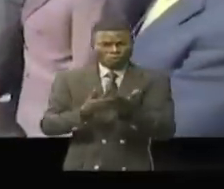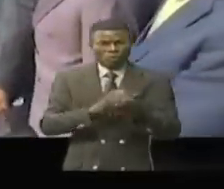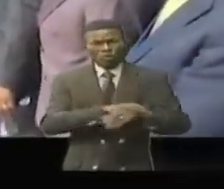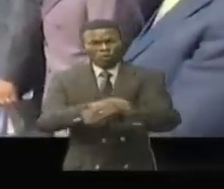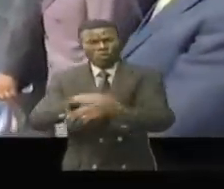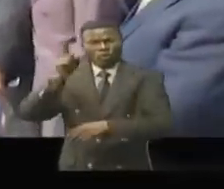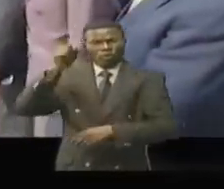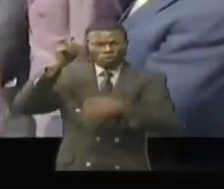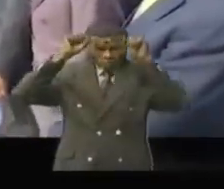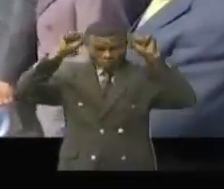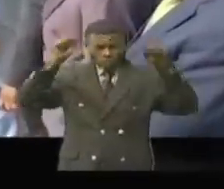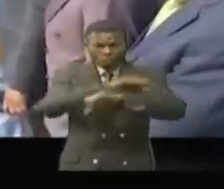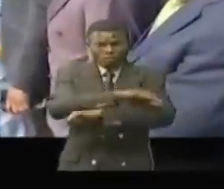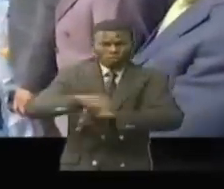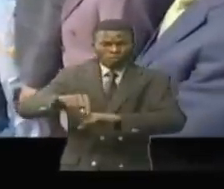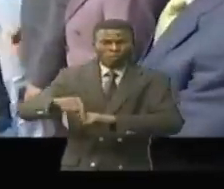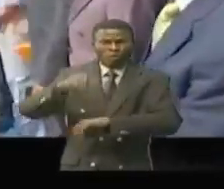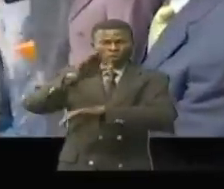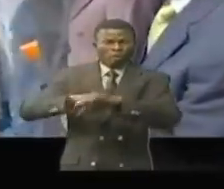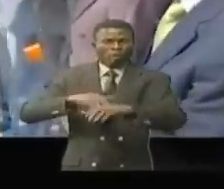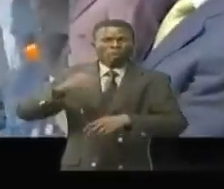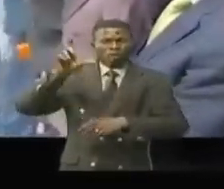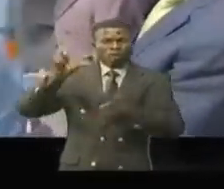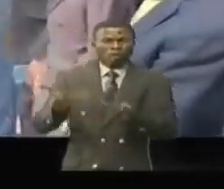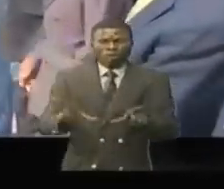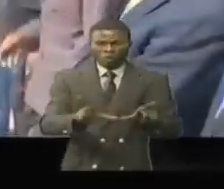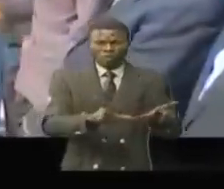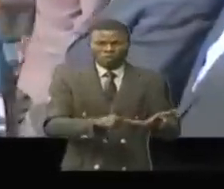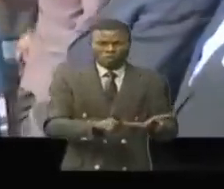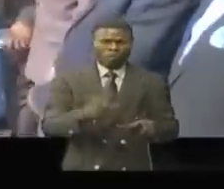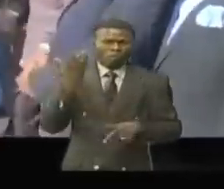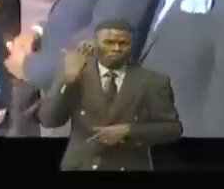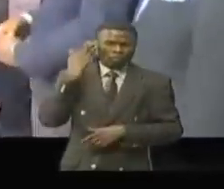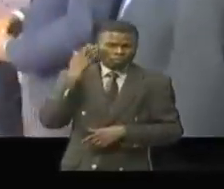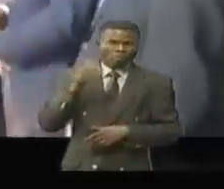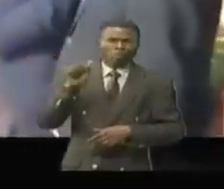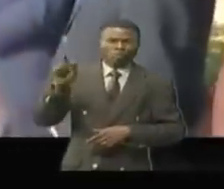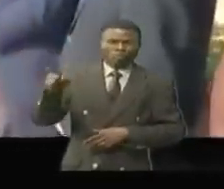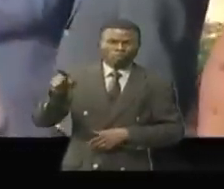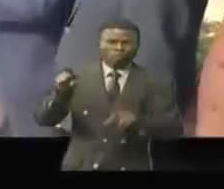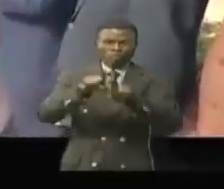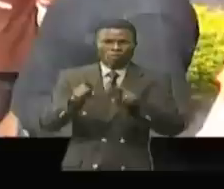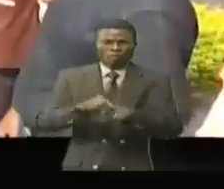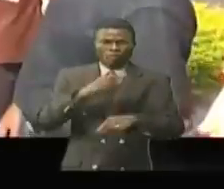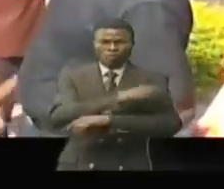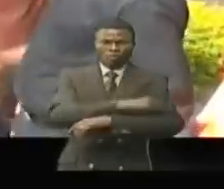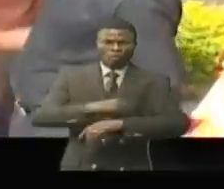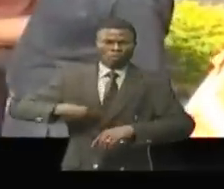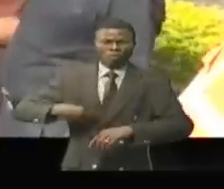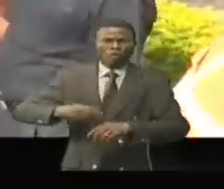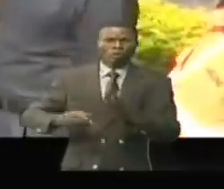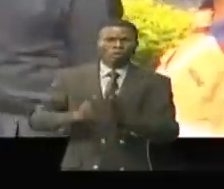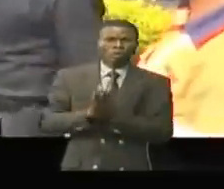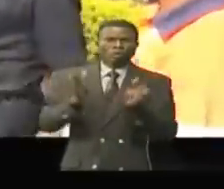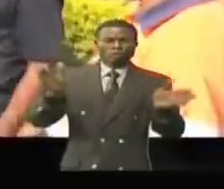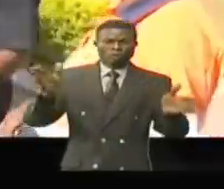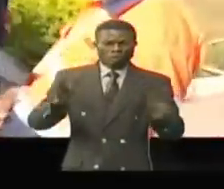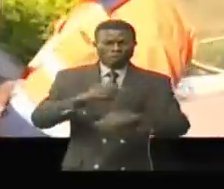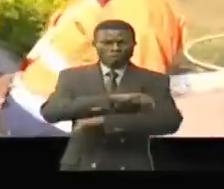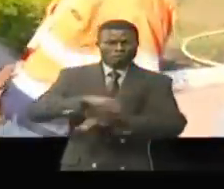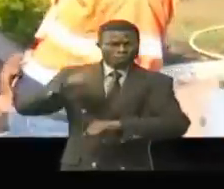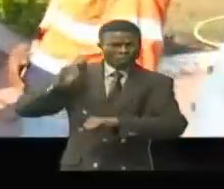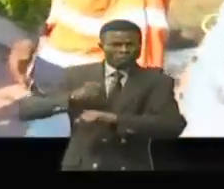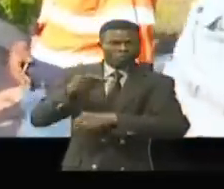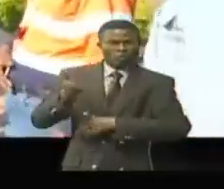premier président de la Cour d'appel de Lualaba, Luc Alphonse Kaposongoy, et le procureur général, près cette cour, Arthur